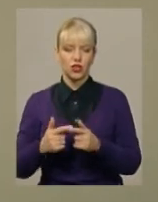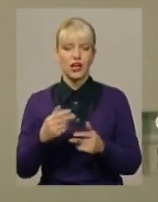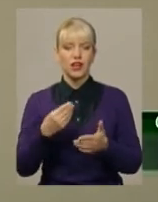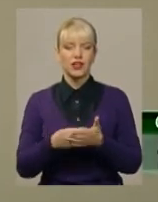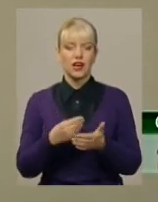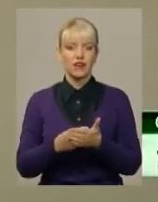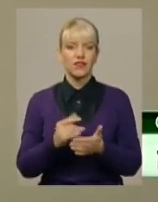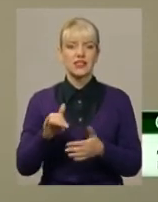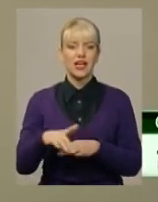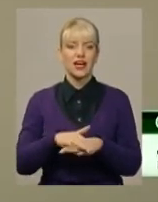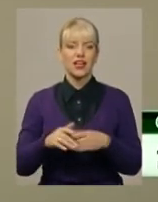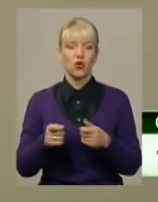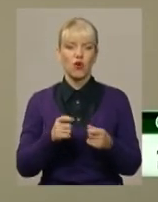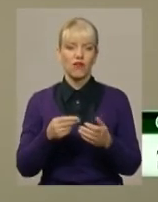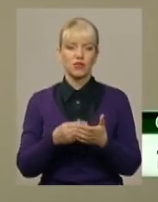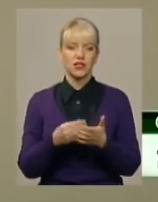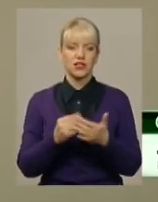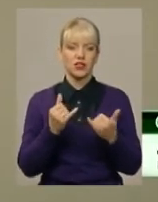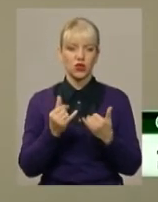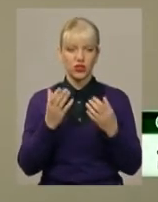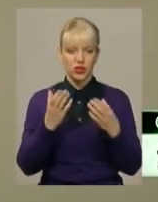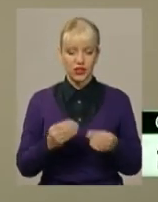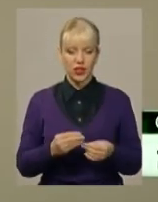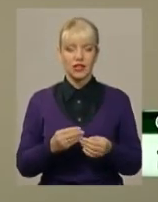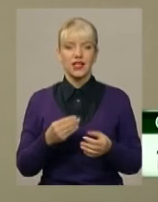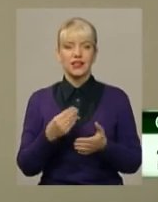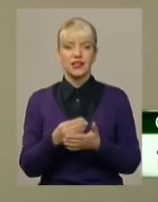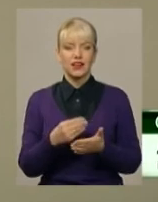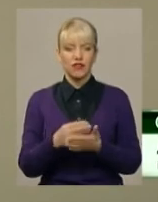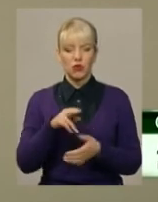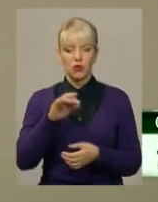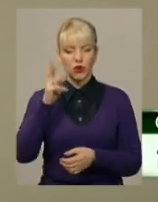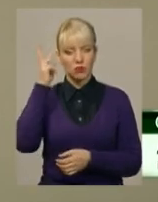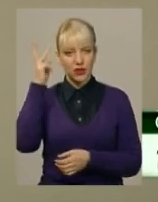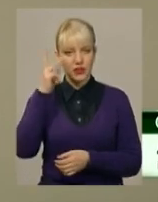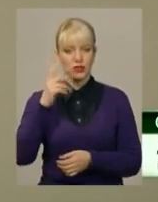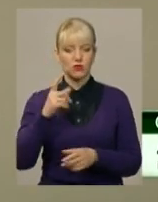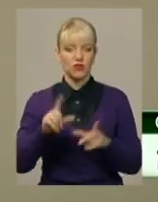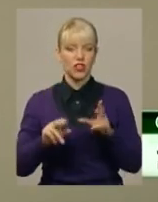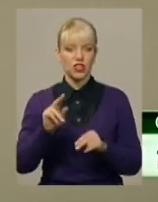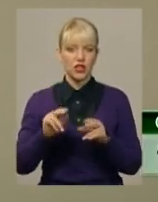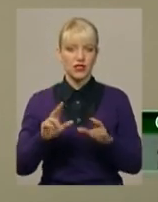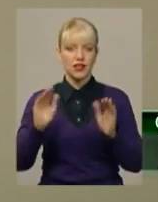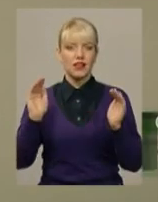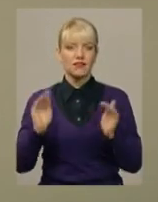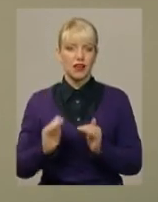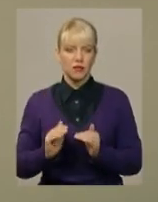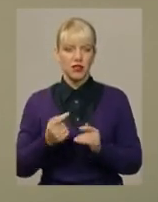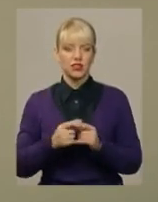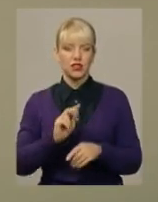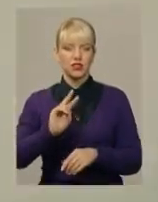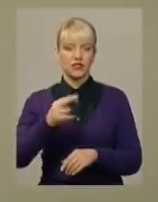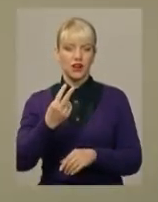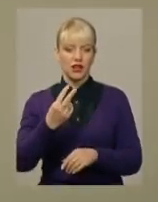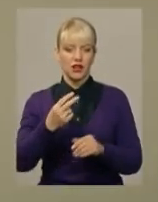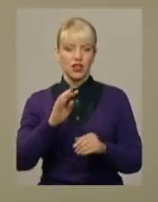тариф, ну, середній, по-хмельницьку, він, можна сказати, один із найнижчих в Україні. Це 2 гривні 4